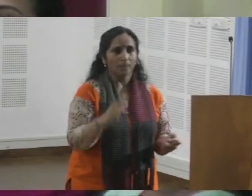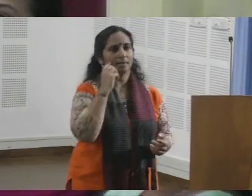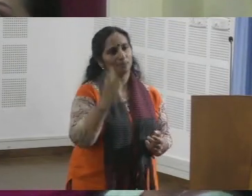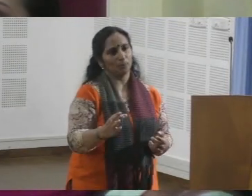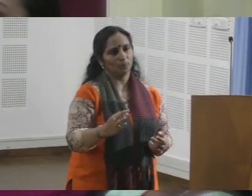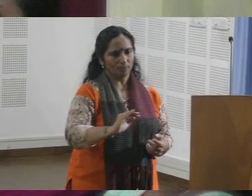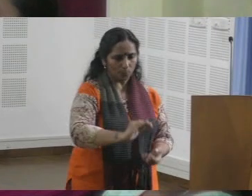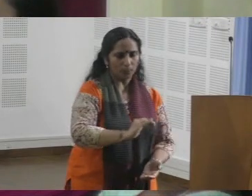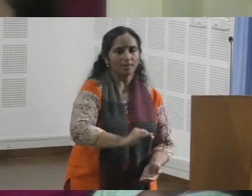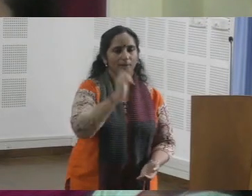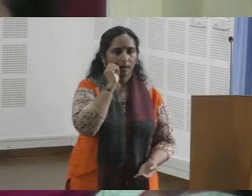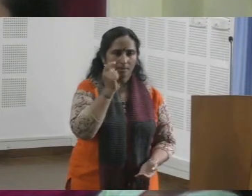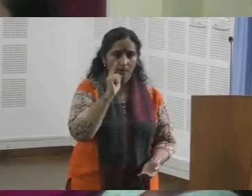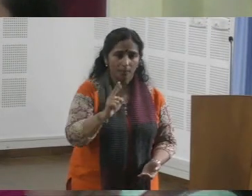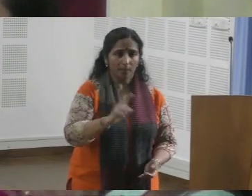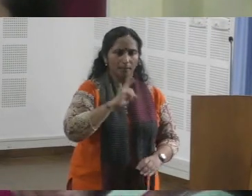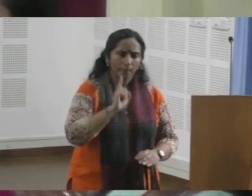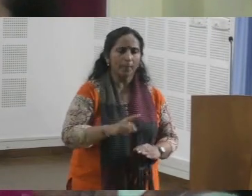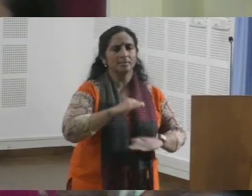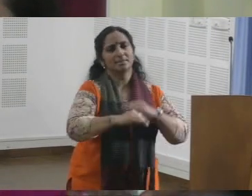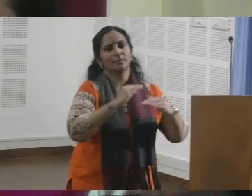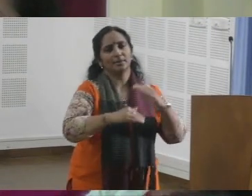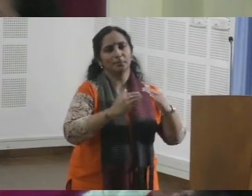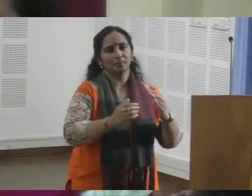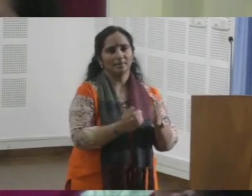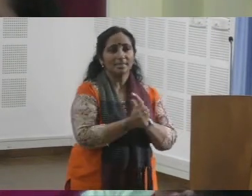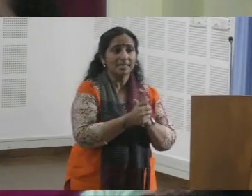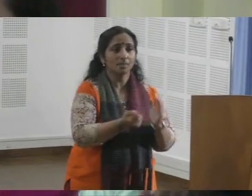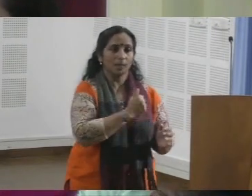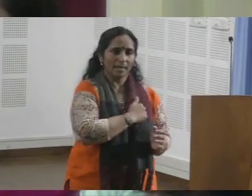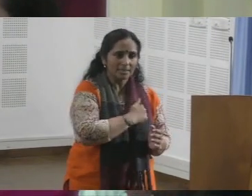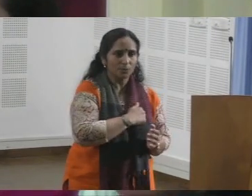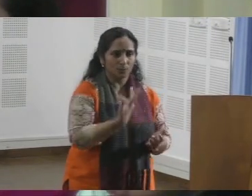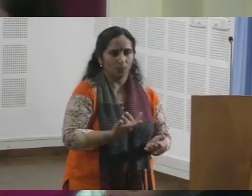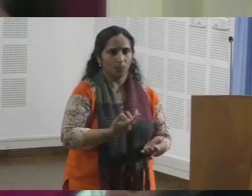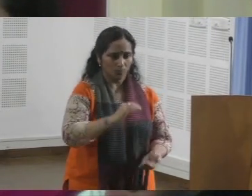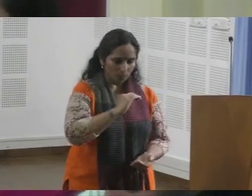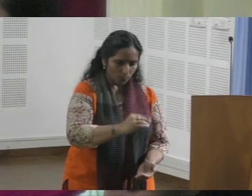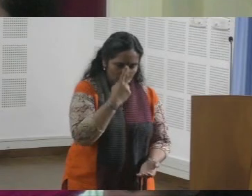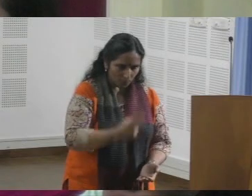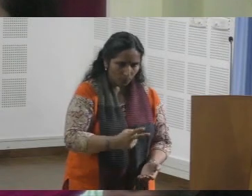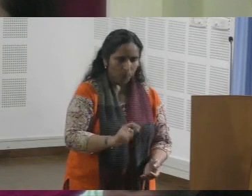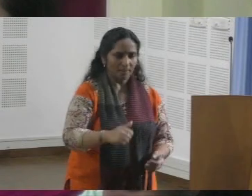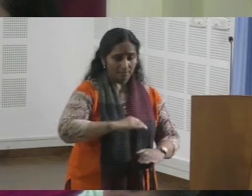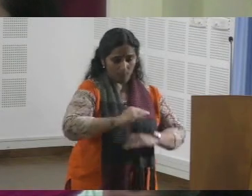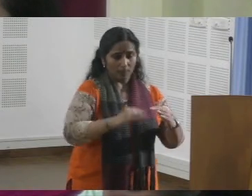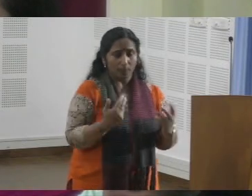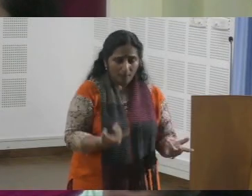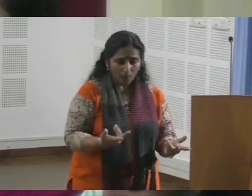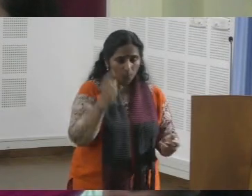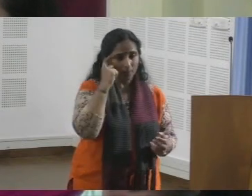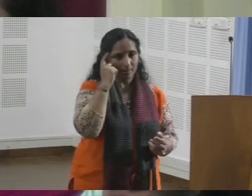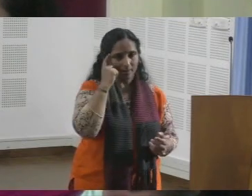ആറ്റിറ്റ്യൂഡാണ് പേരൻസിൽ നമ്മൾ ഡെവലപ്പ് ചെയ്തെടുക്കേണ്ടത്. അത് ഡെവലപ്പ് ചെയ്തെടുക്കണമെങ്കിൽ ഡെഫിനറ്റ്ലി പ്രൊഫഷണൽസ് ഹെൽപ്പ് ചെയ്തെങ്കിലേ പറ്റത്തുള്ളൂ. ബിക്കോസ്